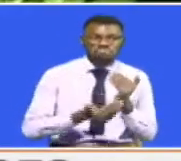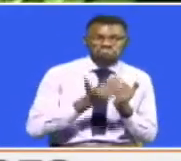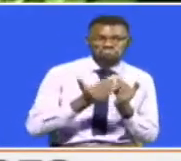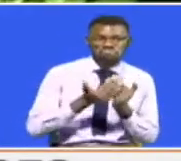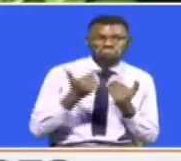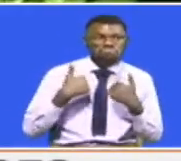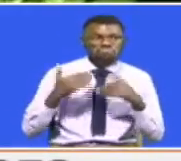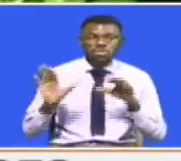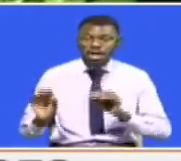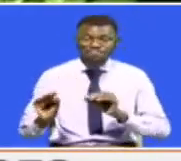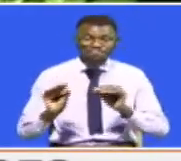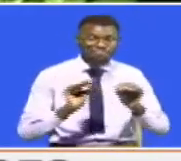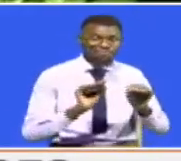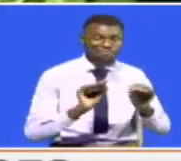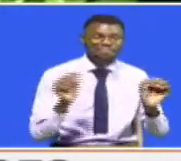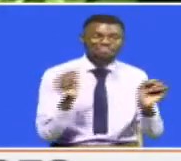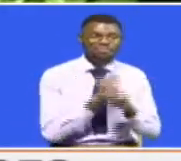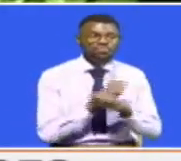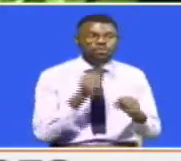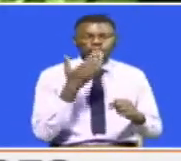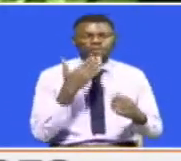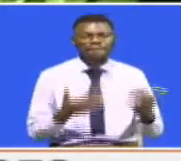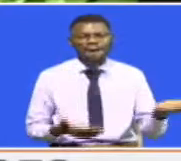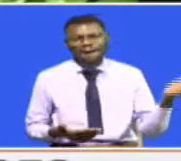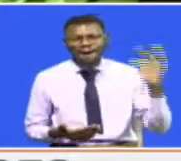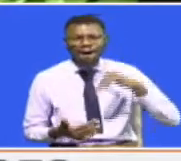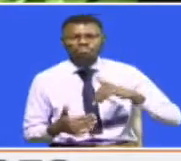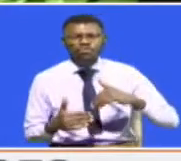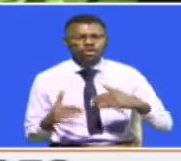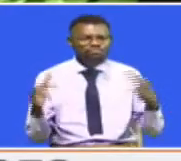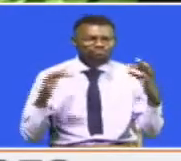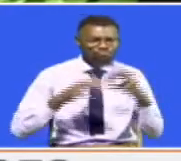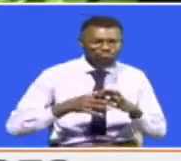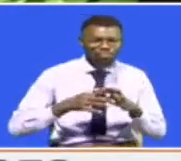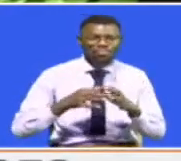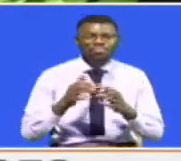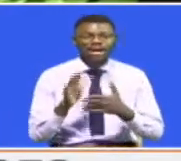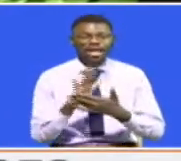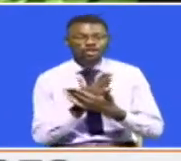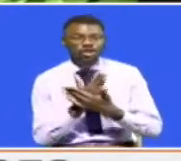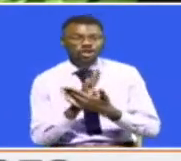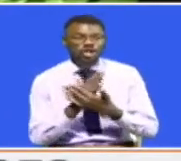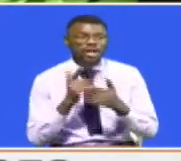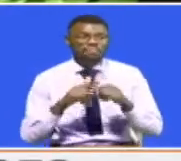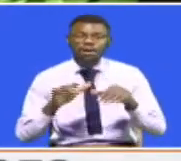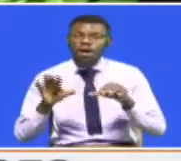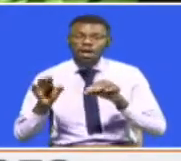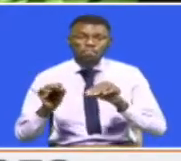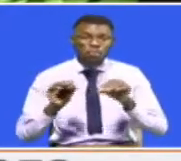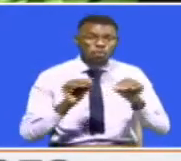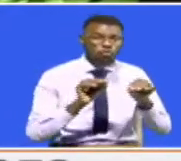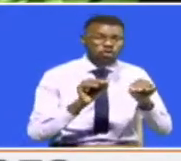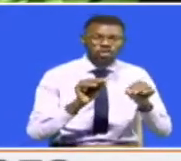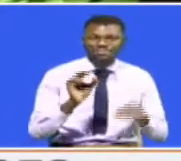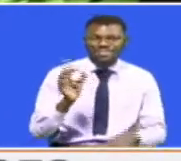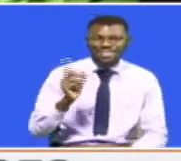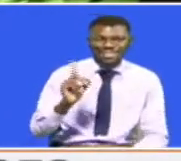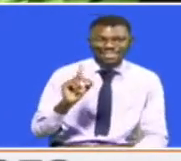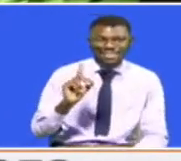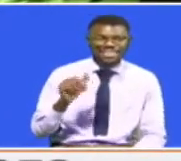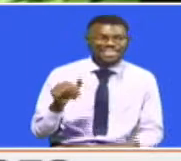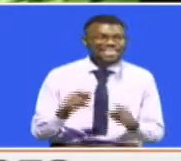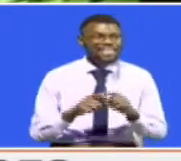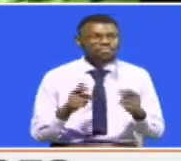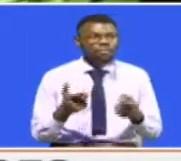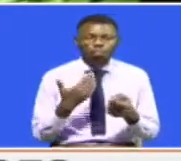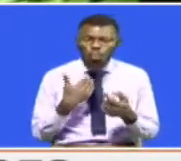kuhama. Wakuje tushirikiane, kile tunapata tunagawana nao. Lakini mambo ya kuhama sioni, kwa sababu hata hapa chini wakisema